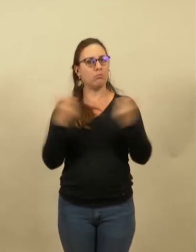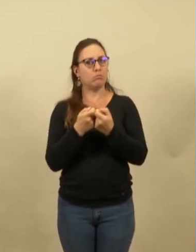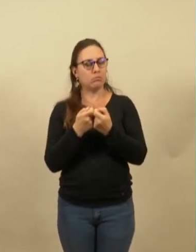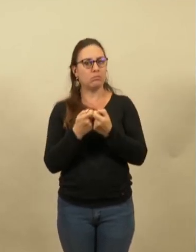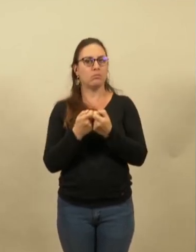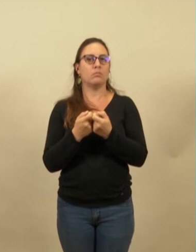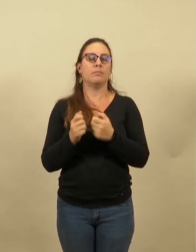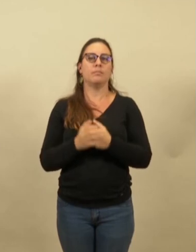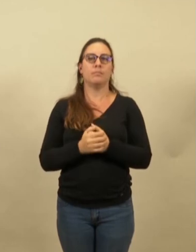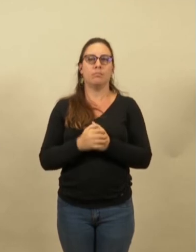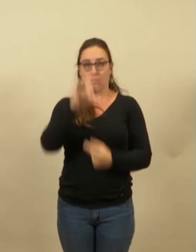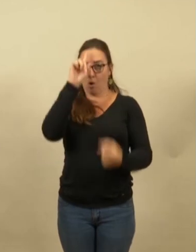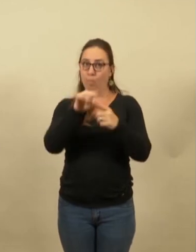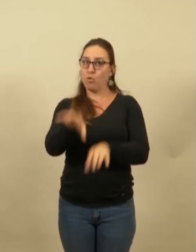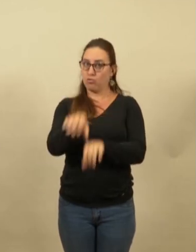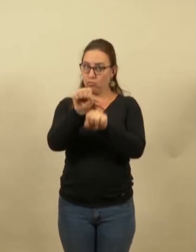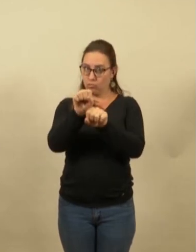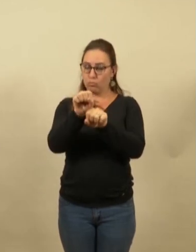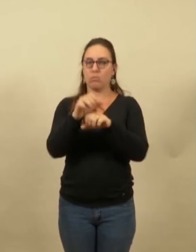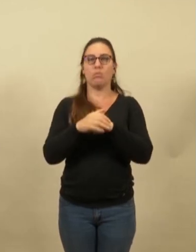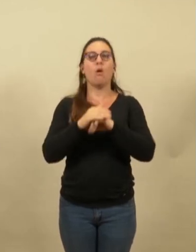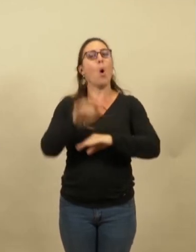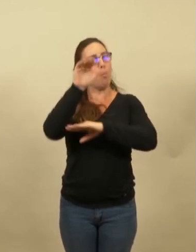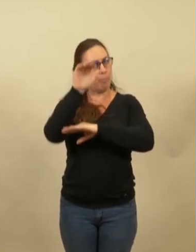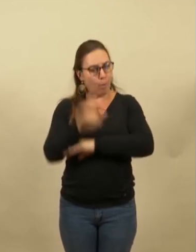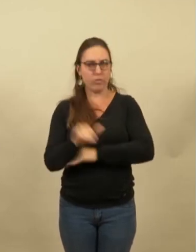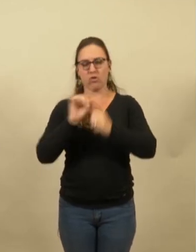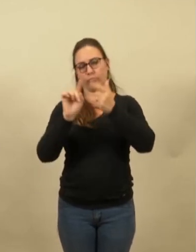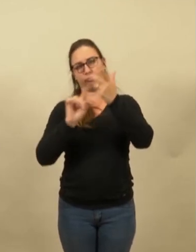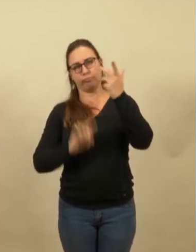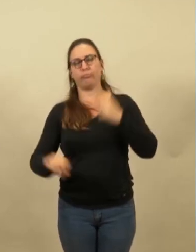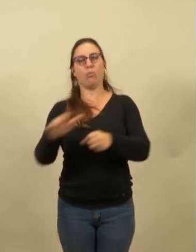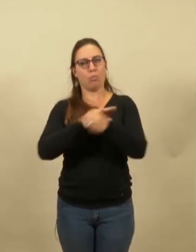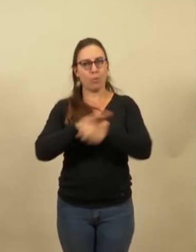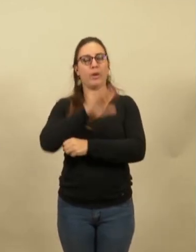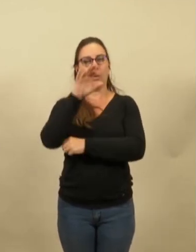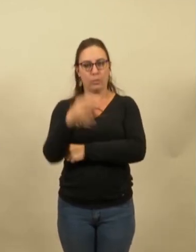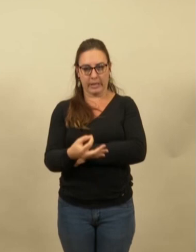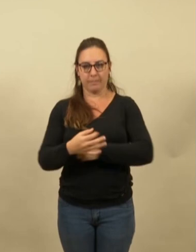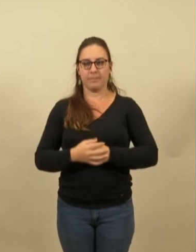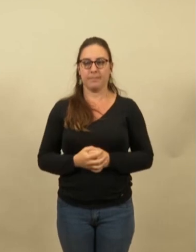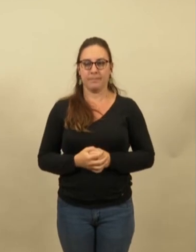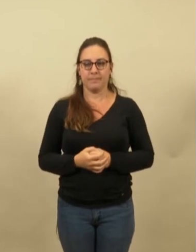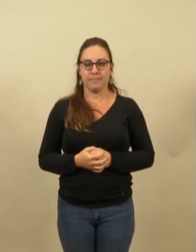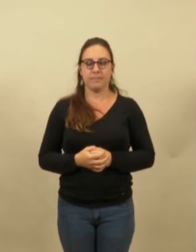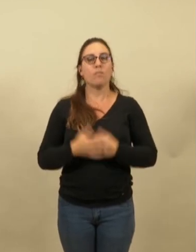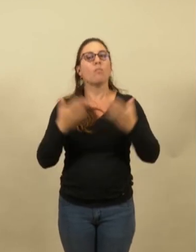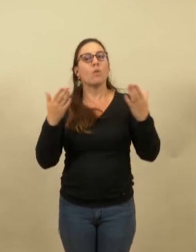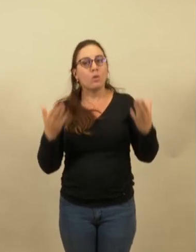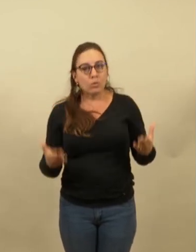pour le recrutement protège de tout cela et que donc c'est pas répéter